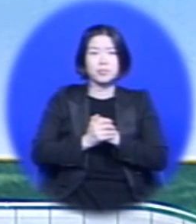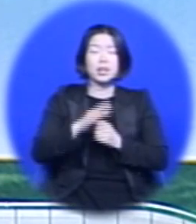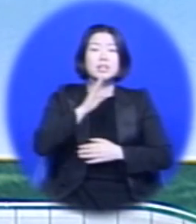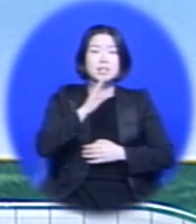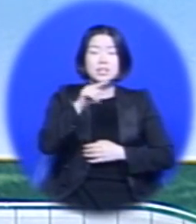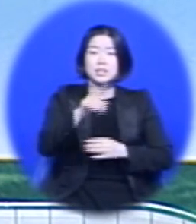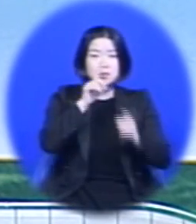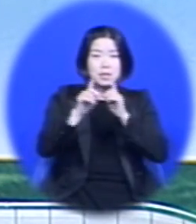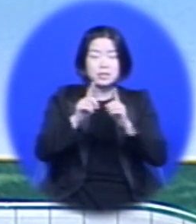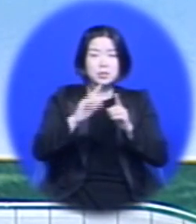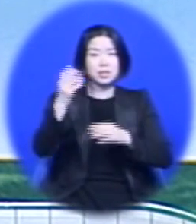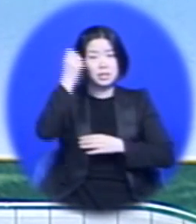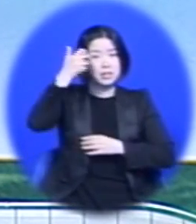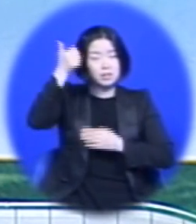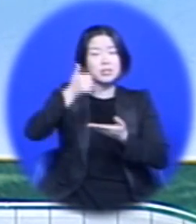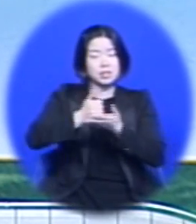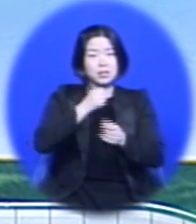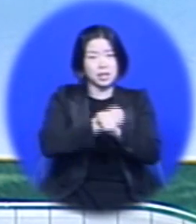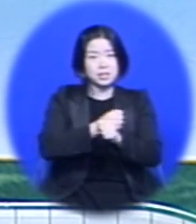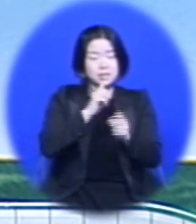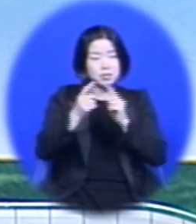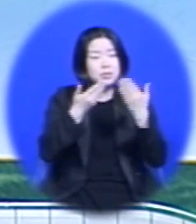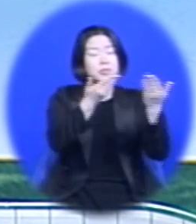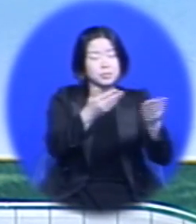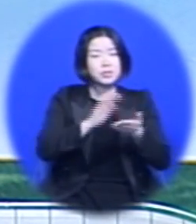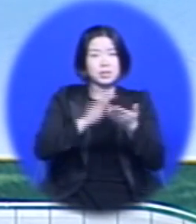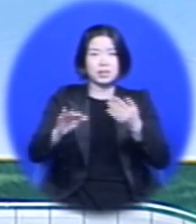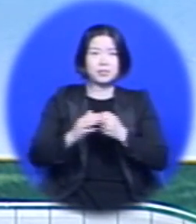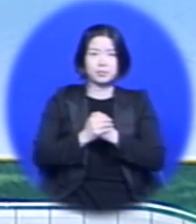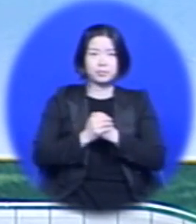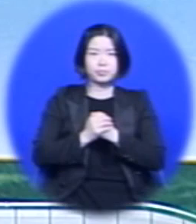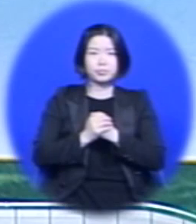사실은 이 말씀은 성령께서 하시는 것입니다.